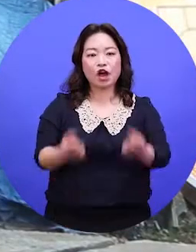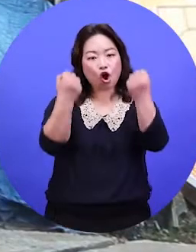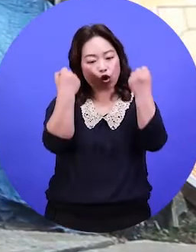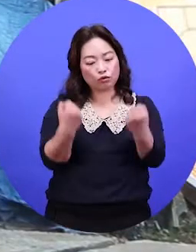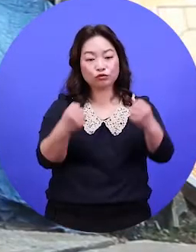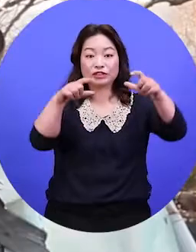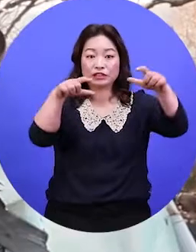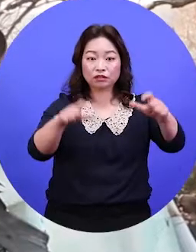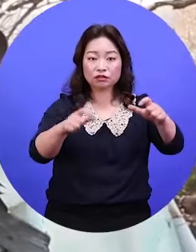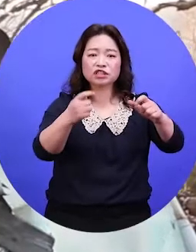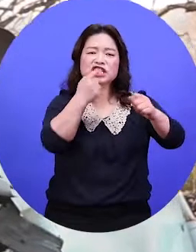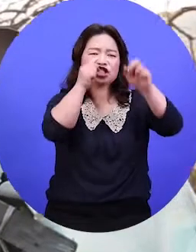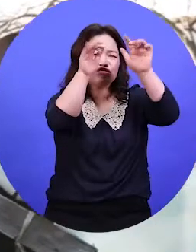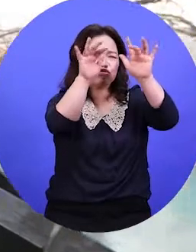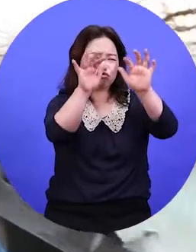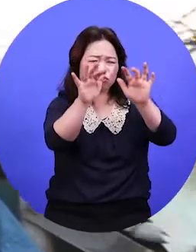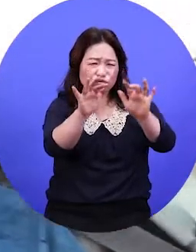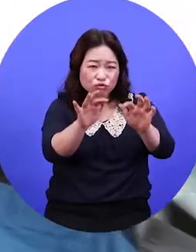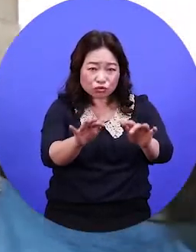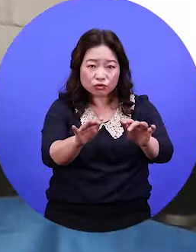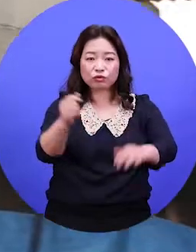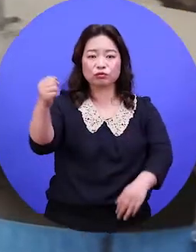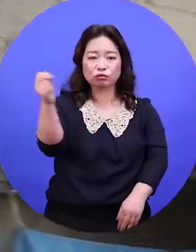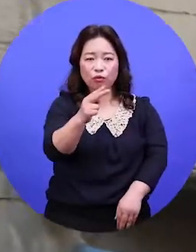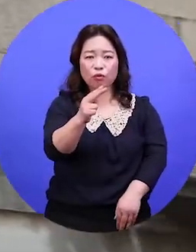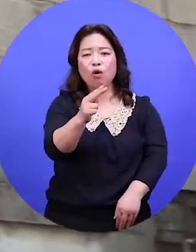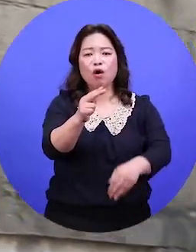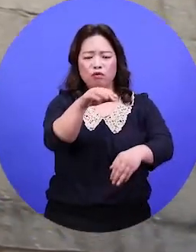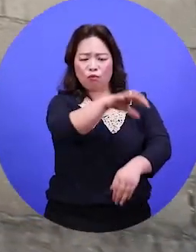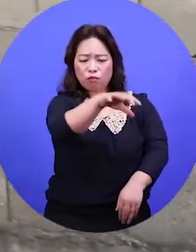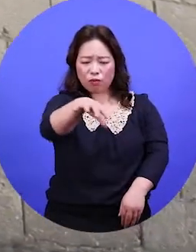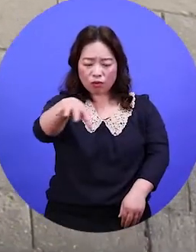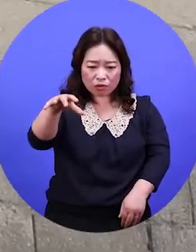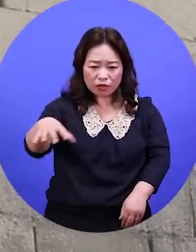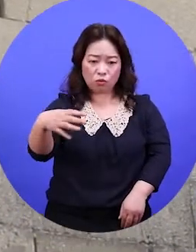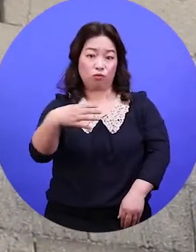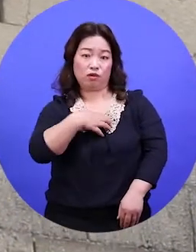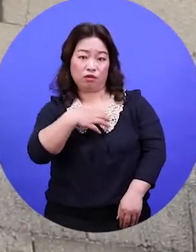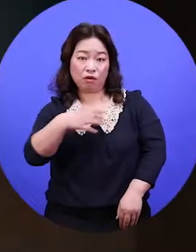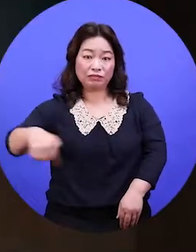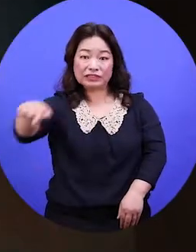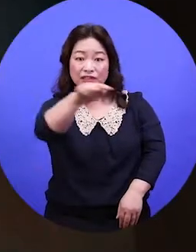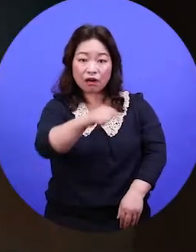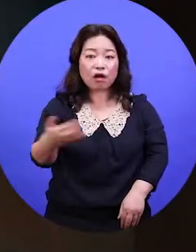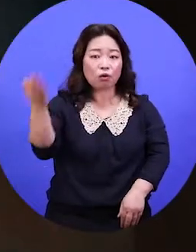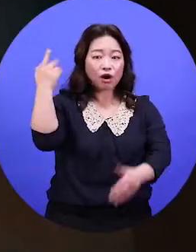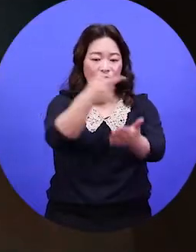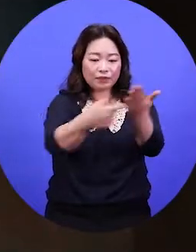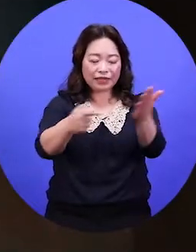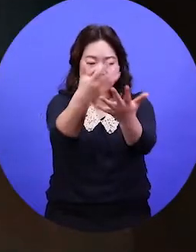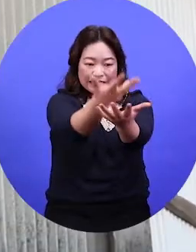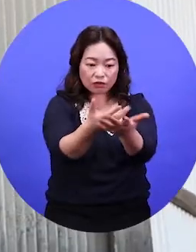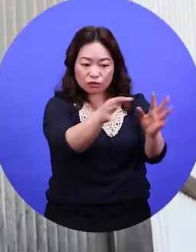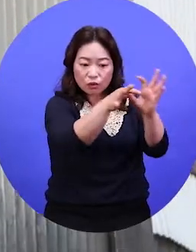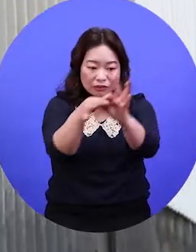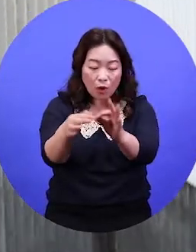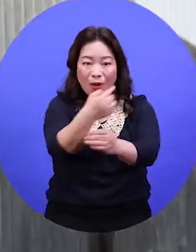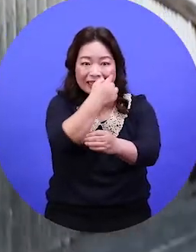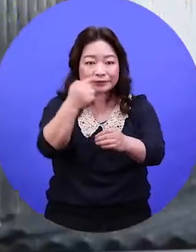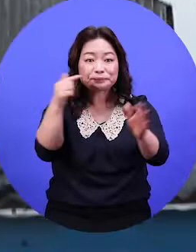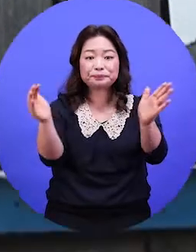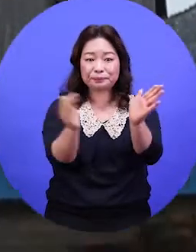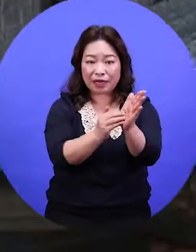거주 지역의 눈사태, 붕괴 위험 시설물 등 재해 위험 요소를 과거 피해 자료를 통해서 사전에 확인한